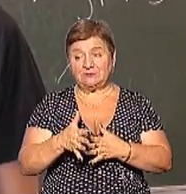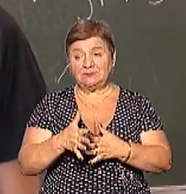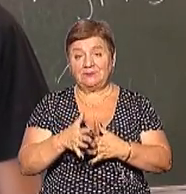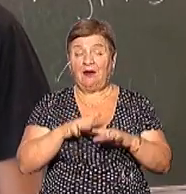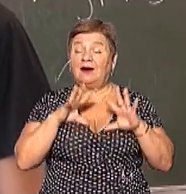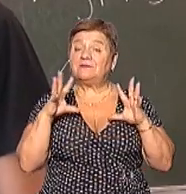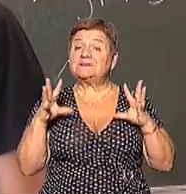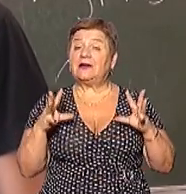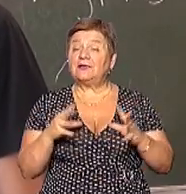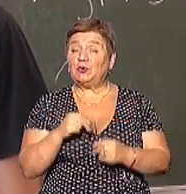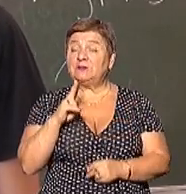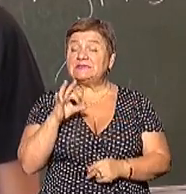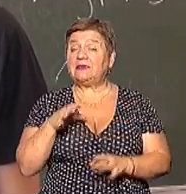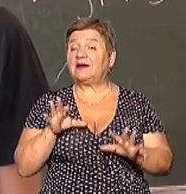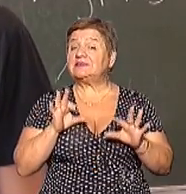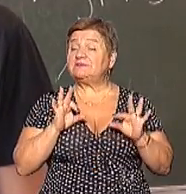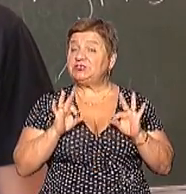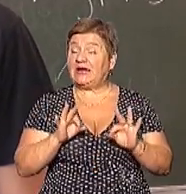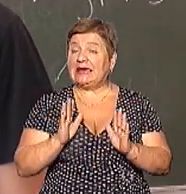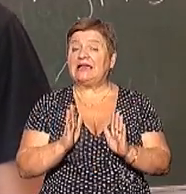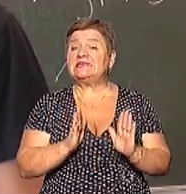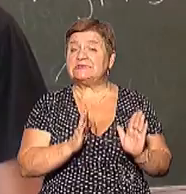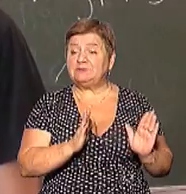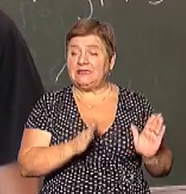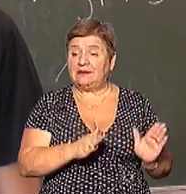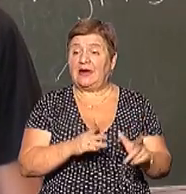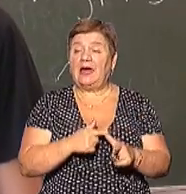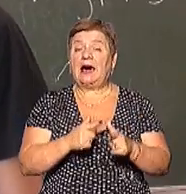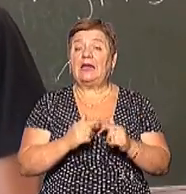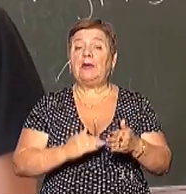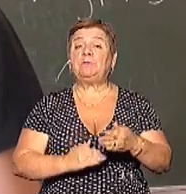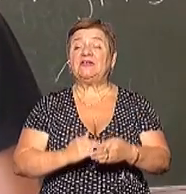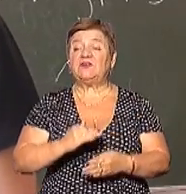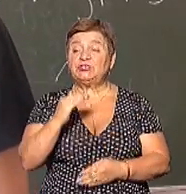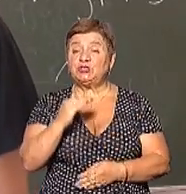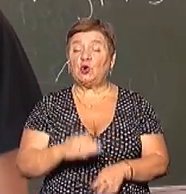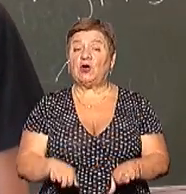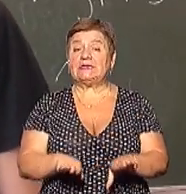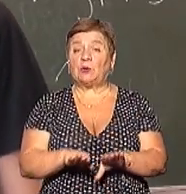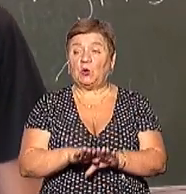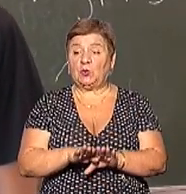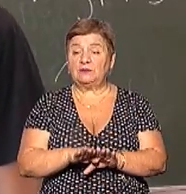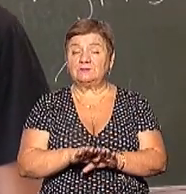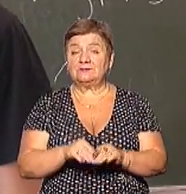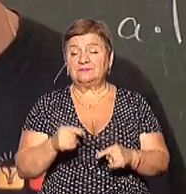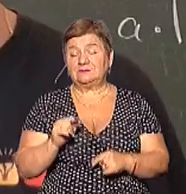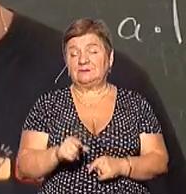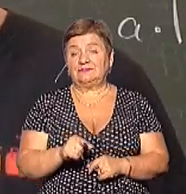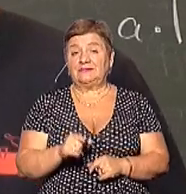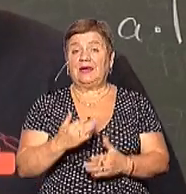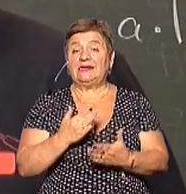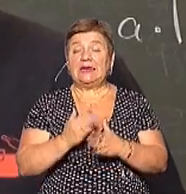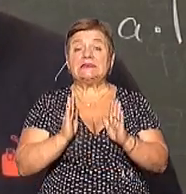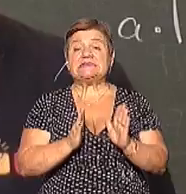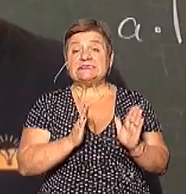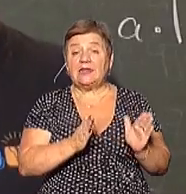загалом це виглядає як звичайна дисципліна навчальна, але такого підвищеної категорії, тобто це олімпіадні задачі. Є